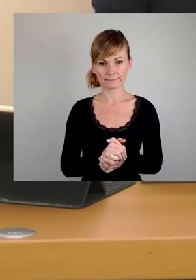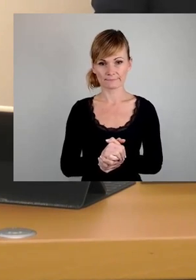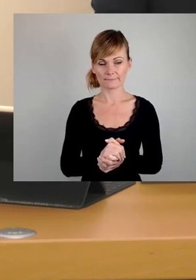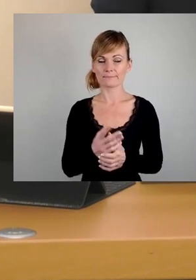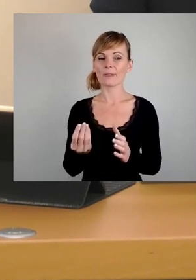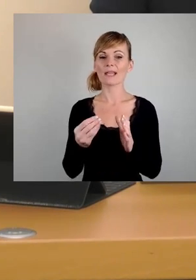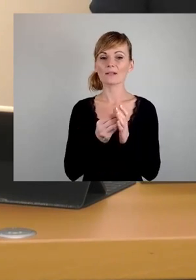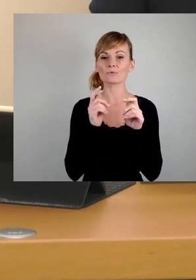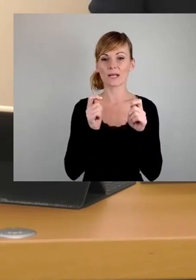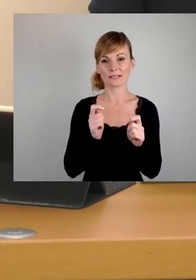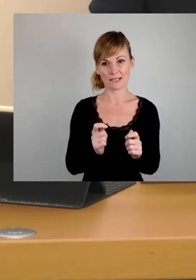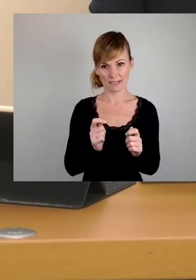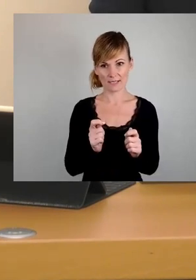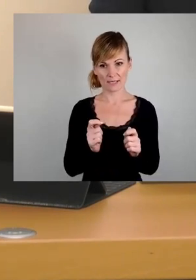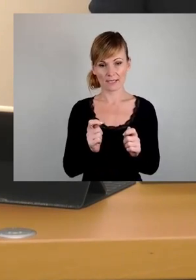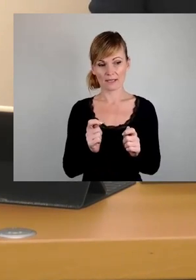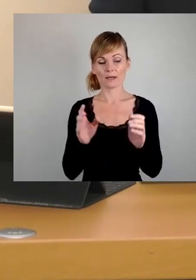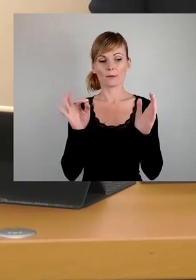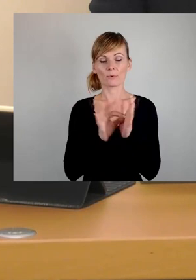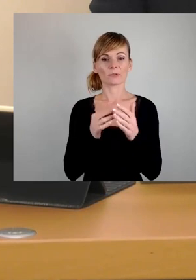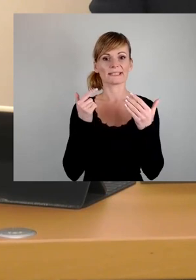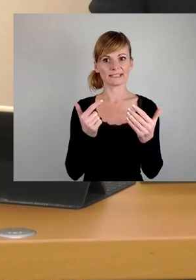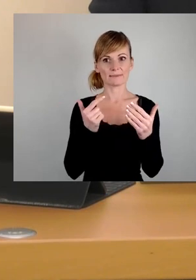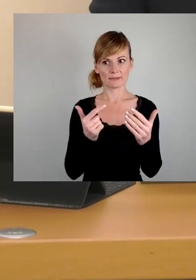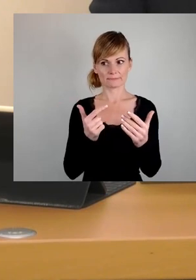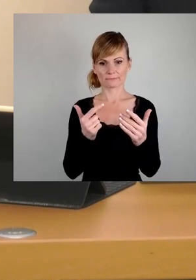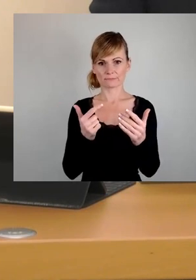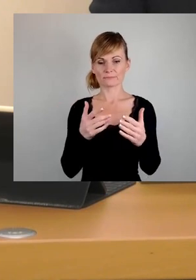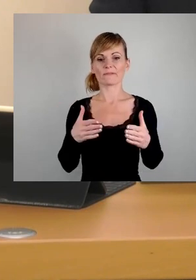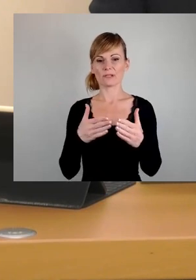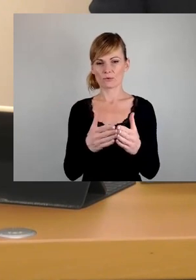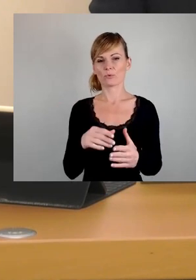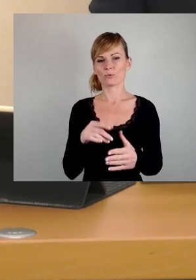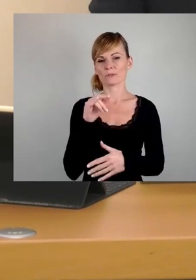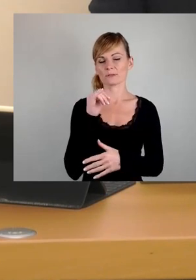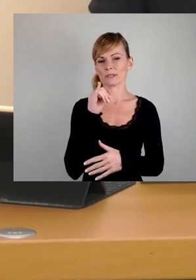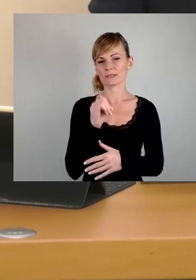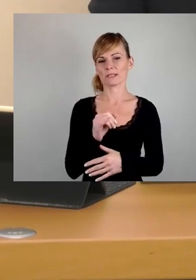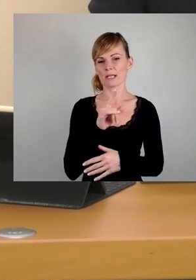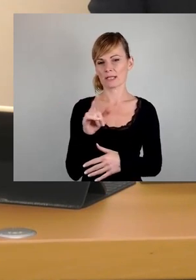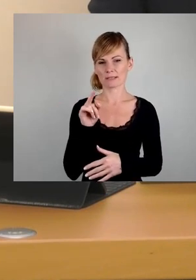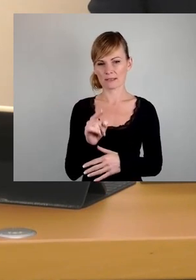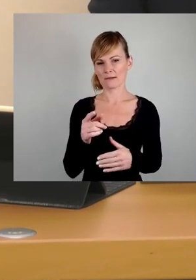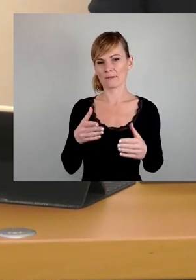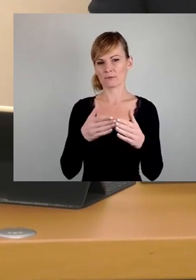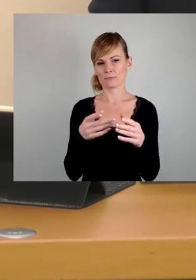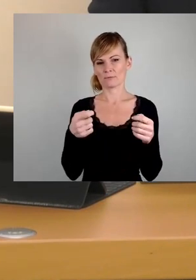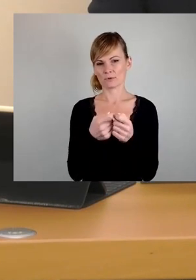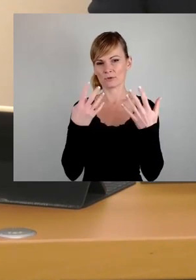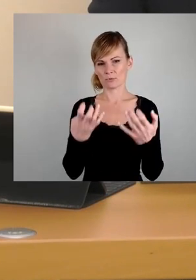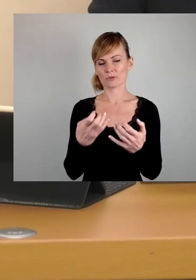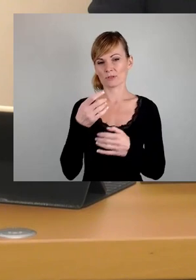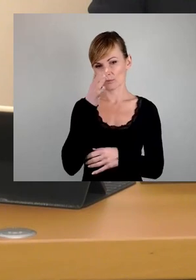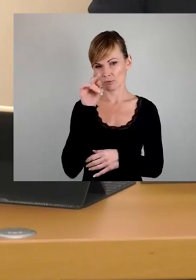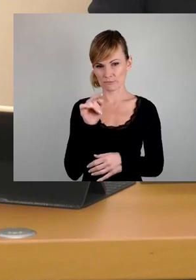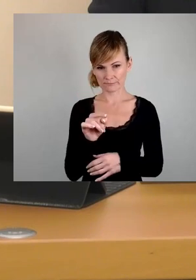Ergänzungsanträge zunächst, weil es um den Punkt 7 geht, Fraktion Die Linke, dann würde ich den Fraktion Bündnis 90 Die Grünen